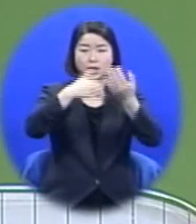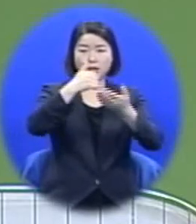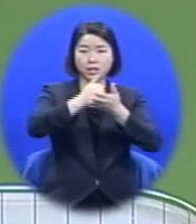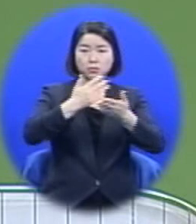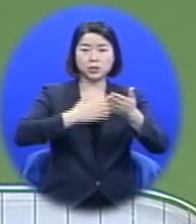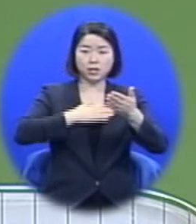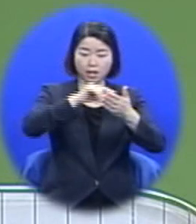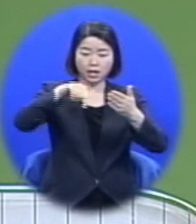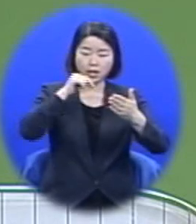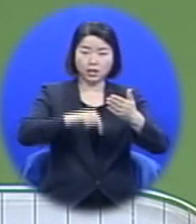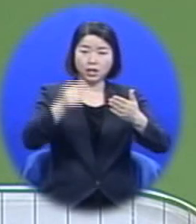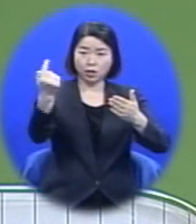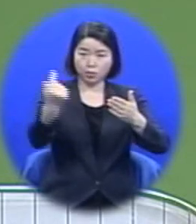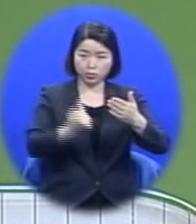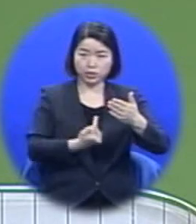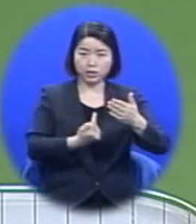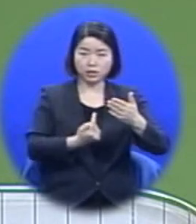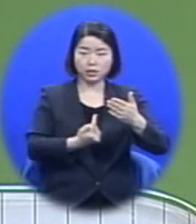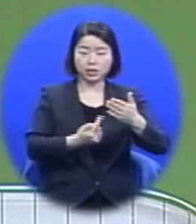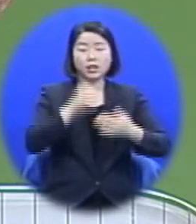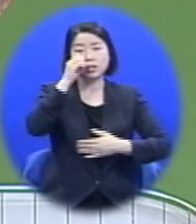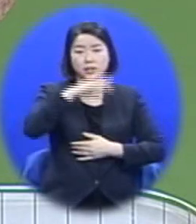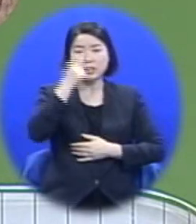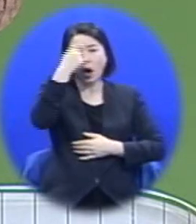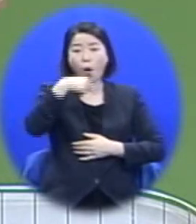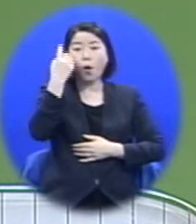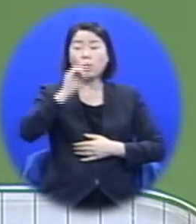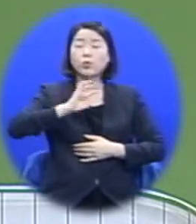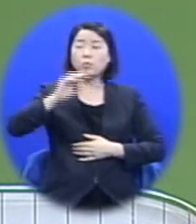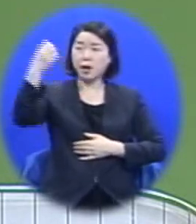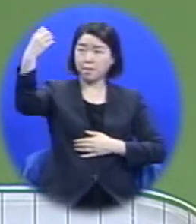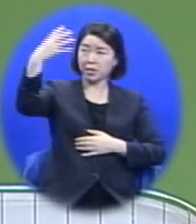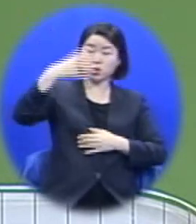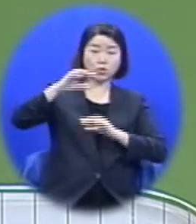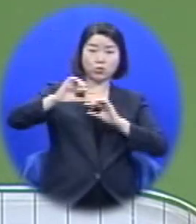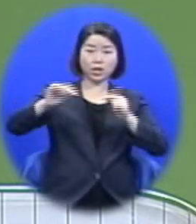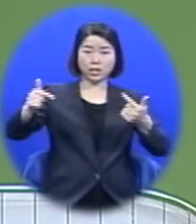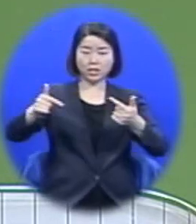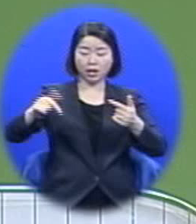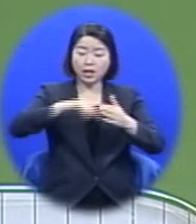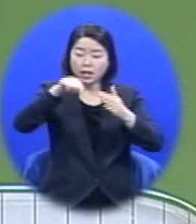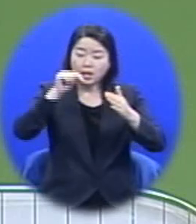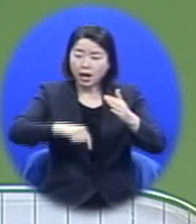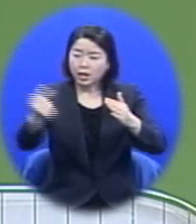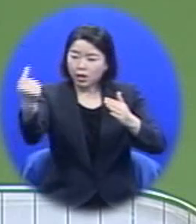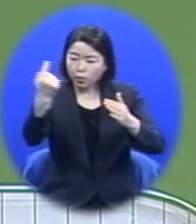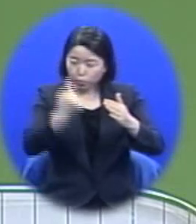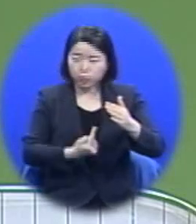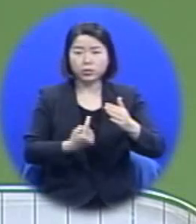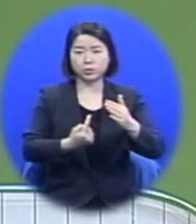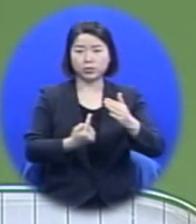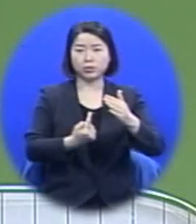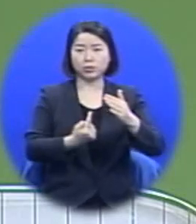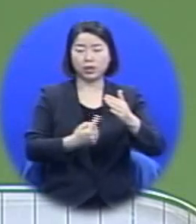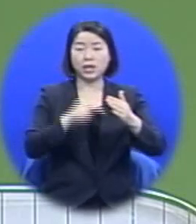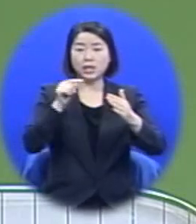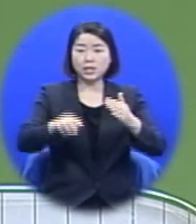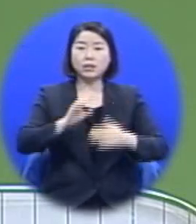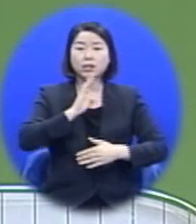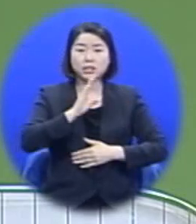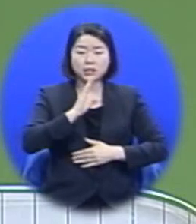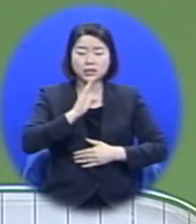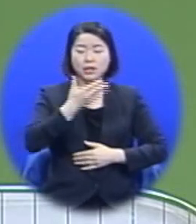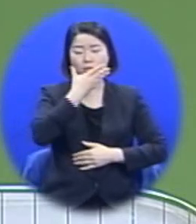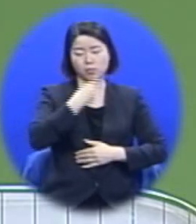내 안에 오시오 그저 얼굴만 비춰주는 정도가 아니고 내 안에 오신 것 이거야말로 진짜 보기